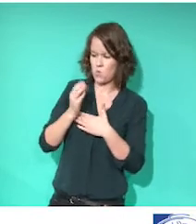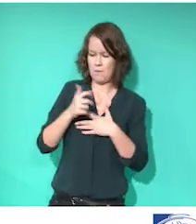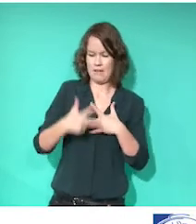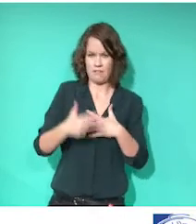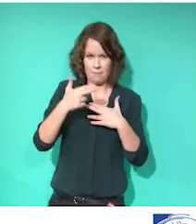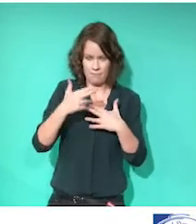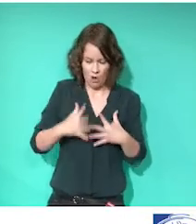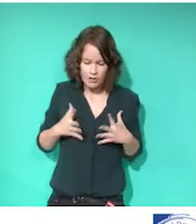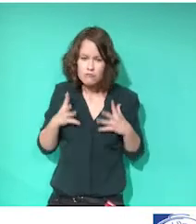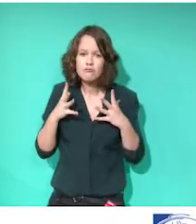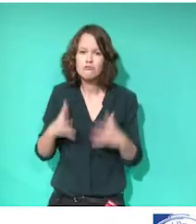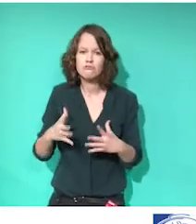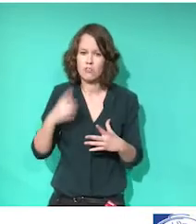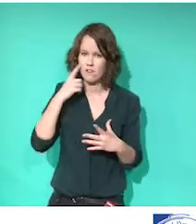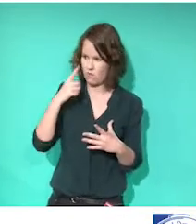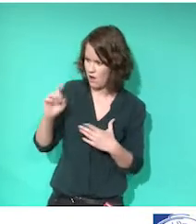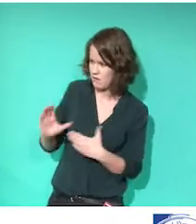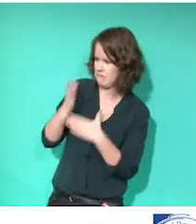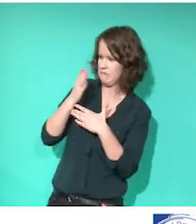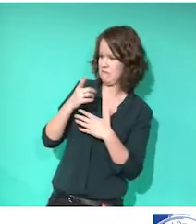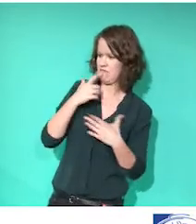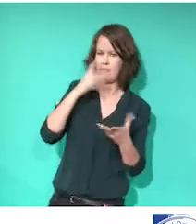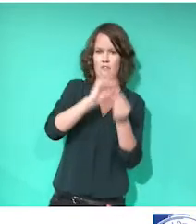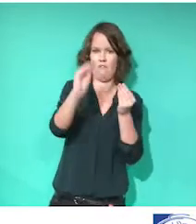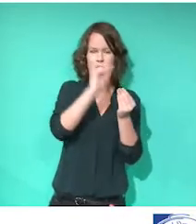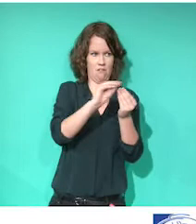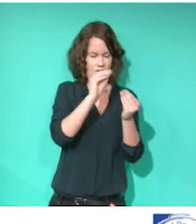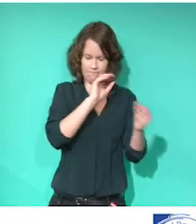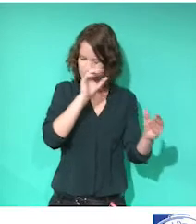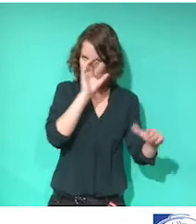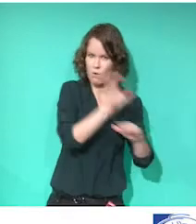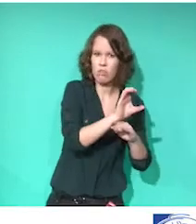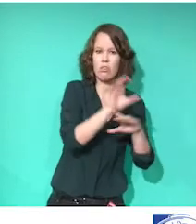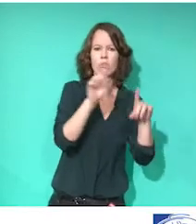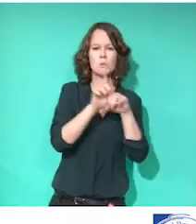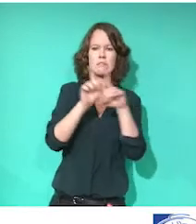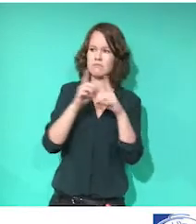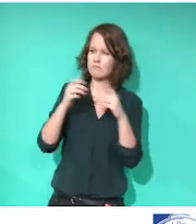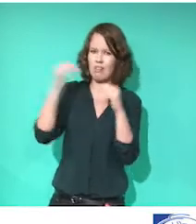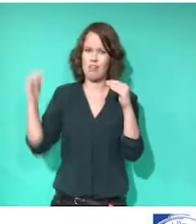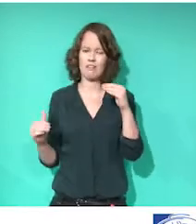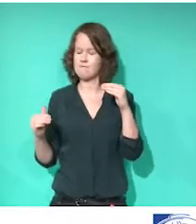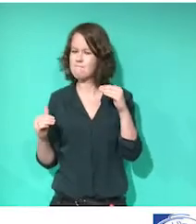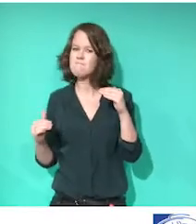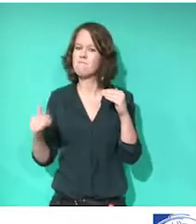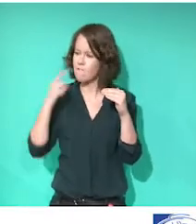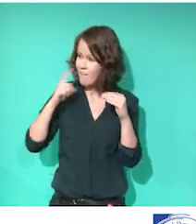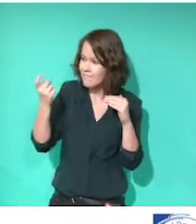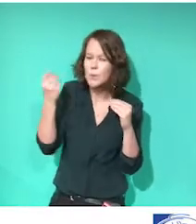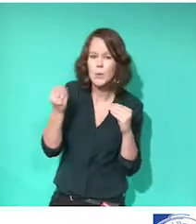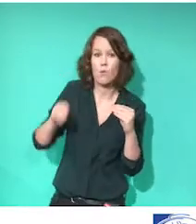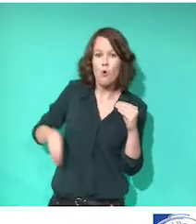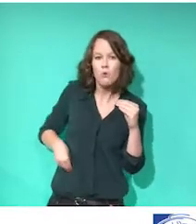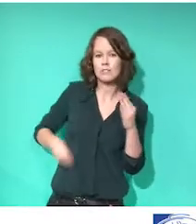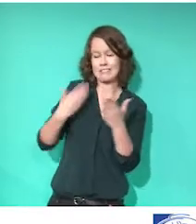excès, parce qu'il se préoccupe de combattre les causes et non les effets de l'inégalité. Il démontre que la